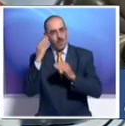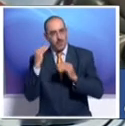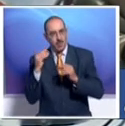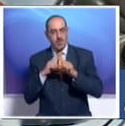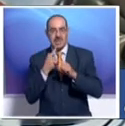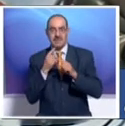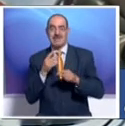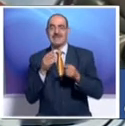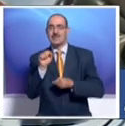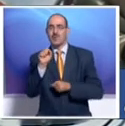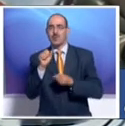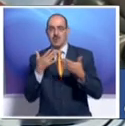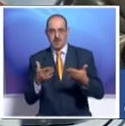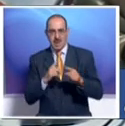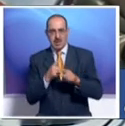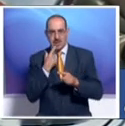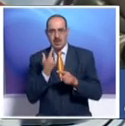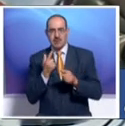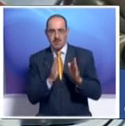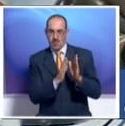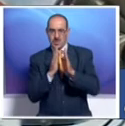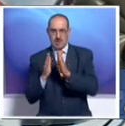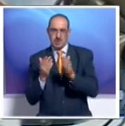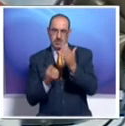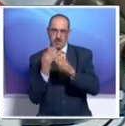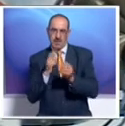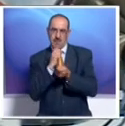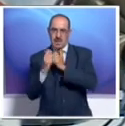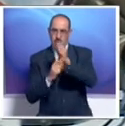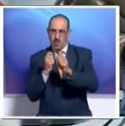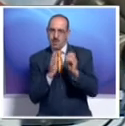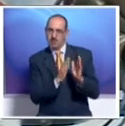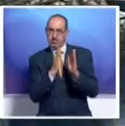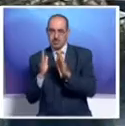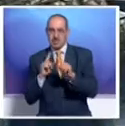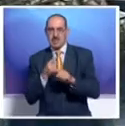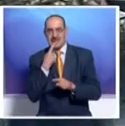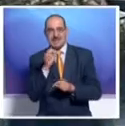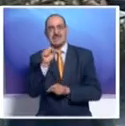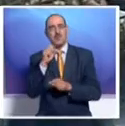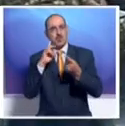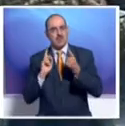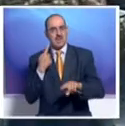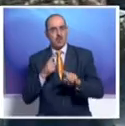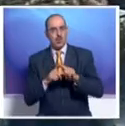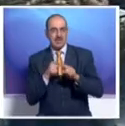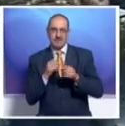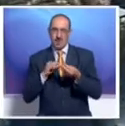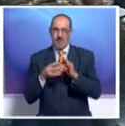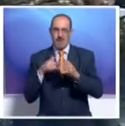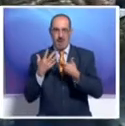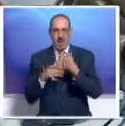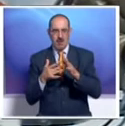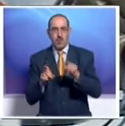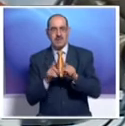الوضع السائد مع بداية هذه المرحلة الانتقالية يعتبر وضعا خاصا ومعقدا،